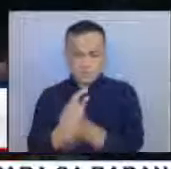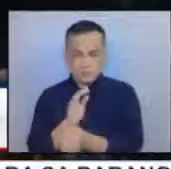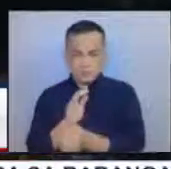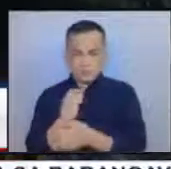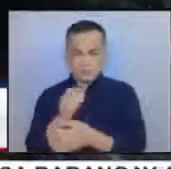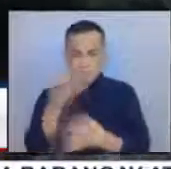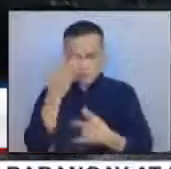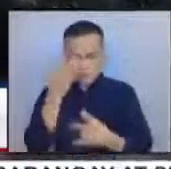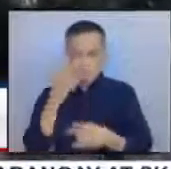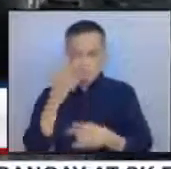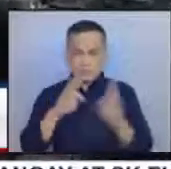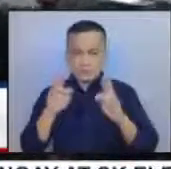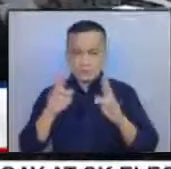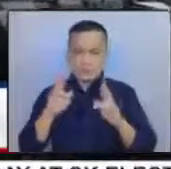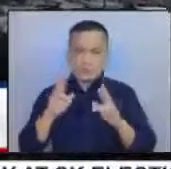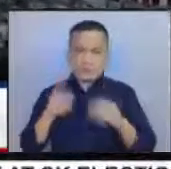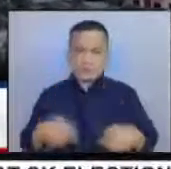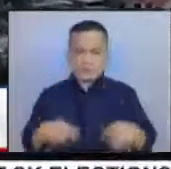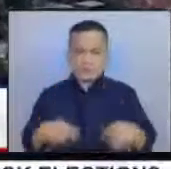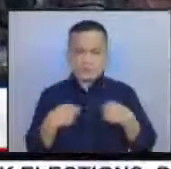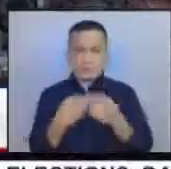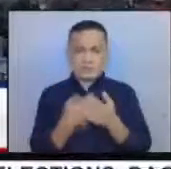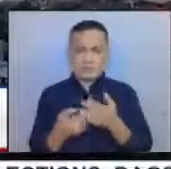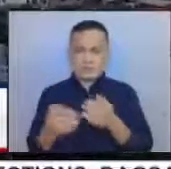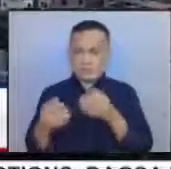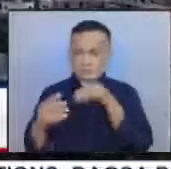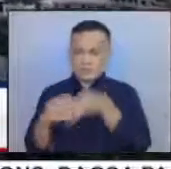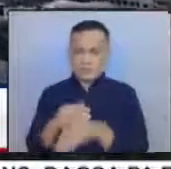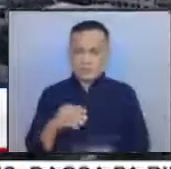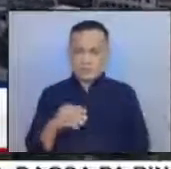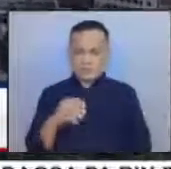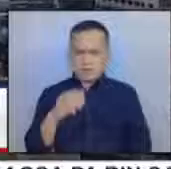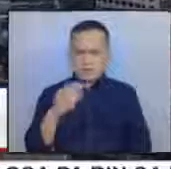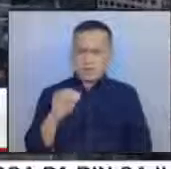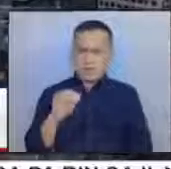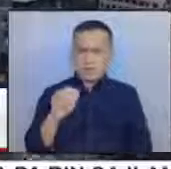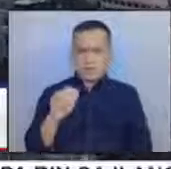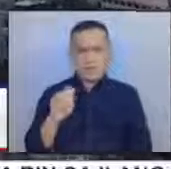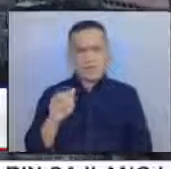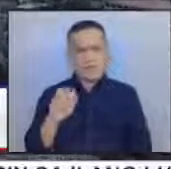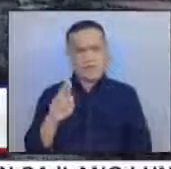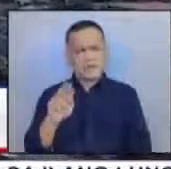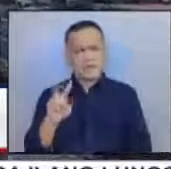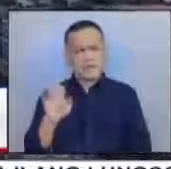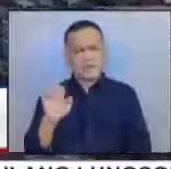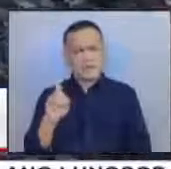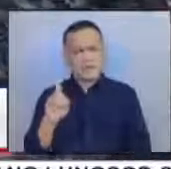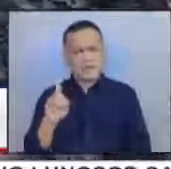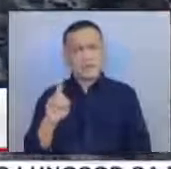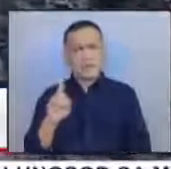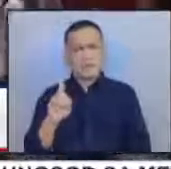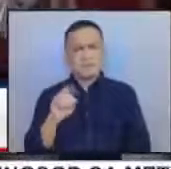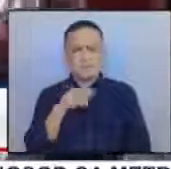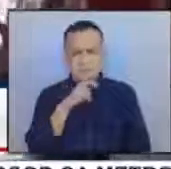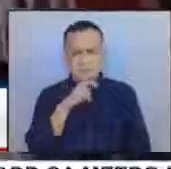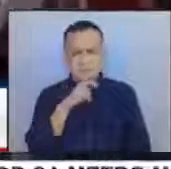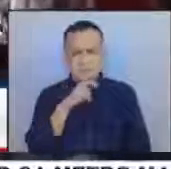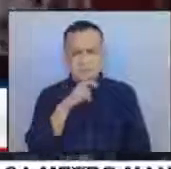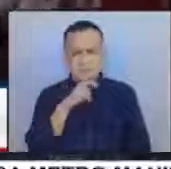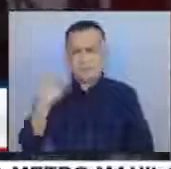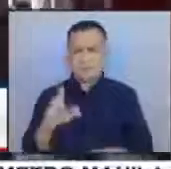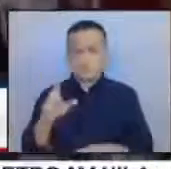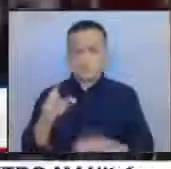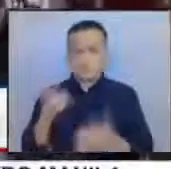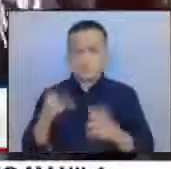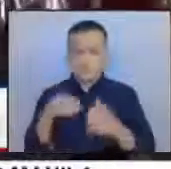health facilities sakaling makapasok ang Marburg virus sa bansa. Bagamat mababa ang tsansa makapasok ito, mahigpit pa